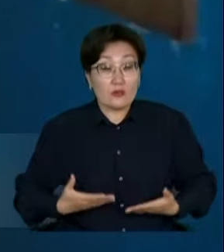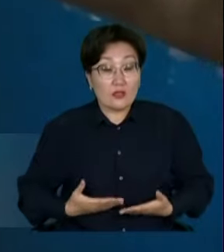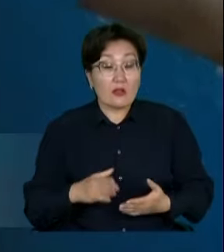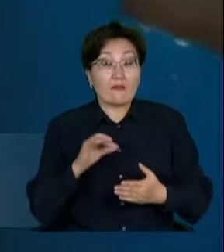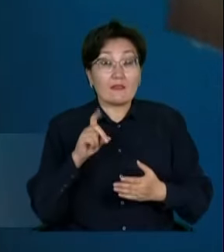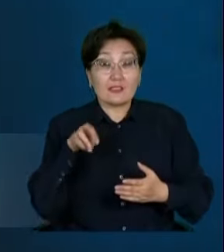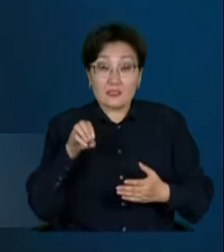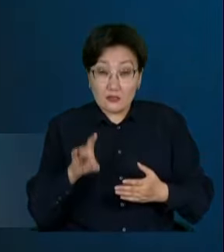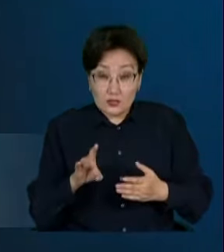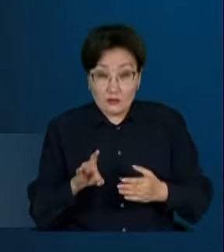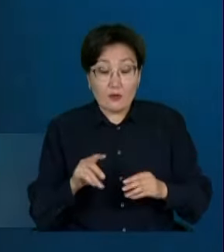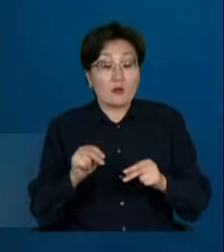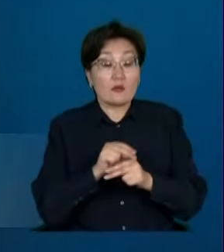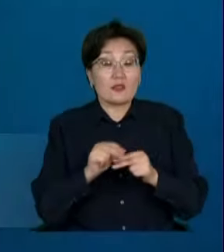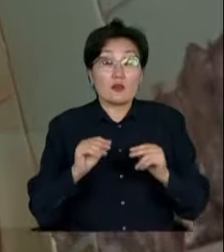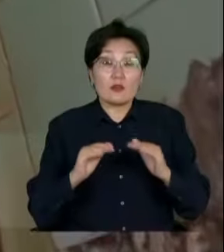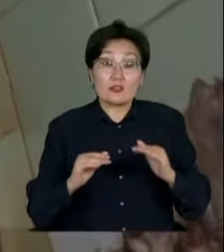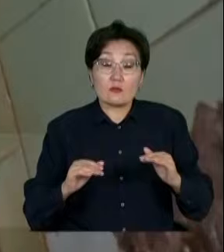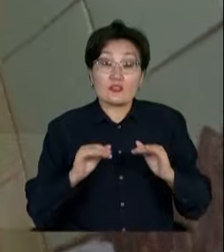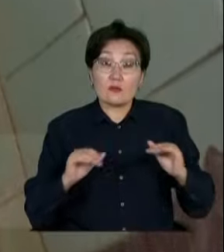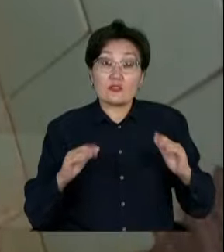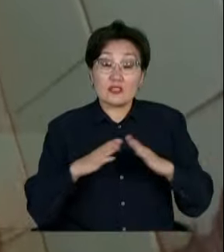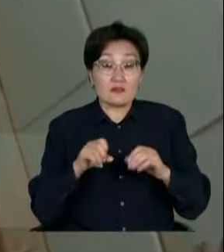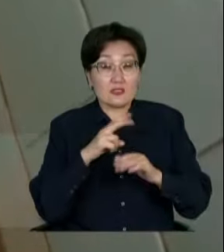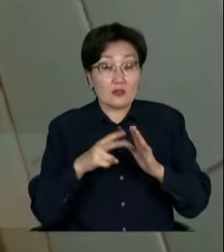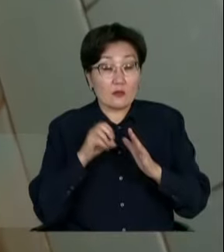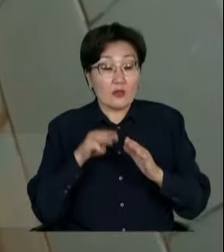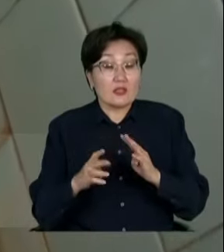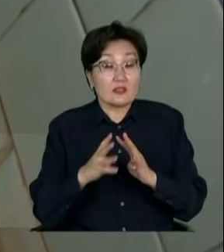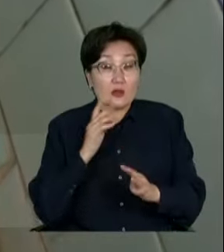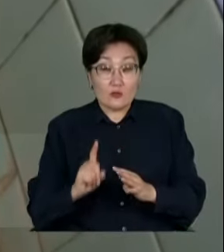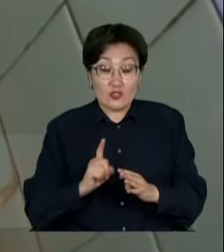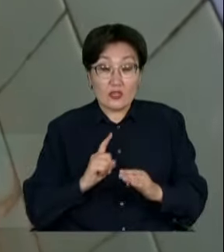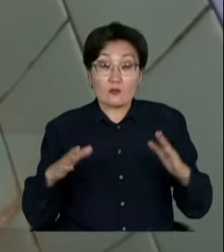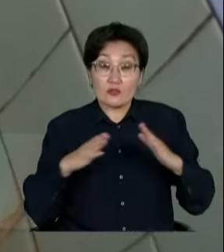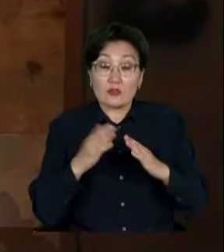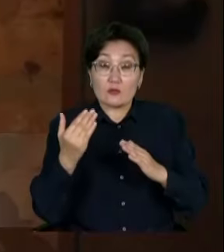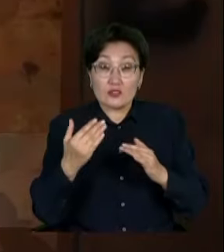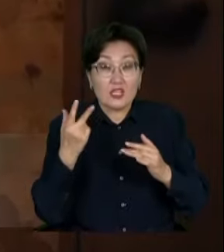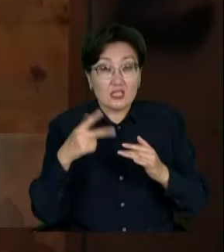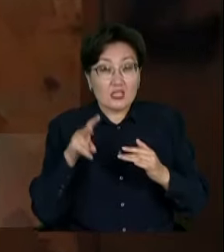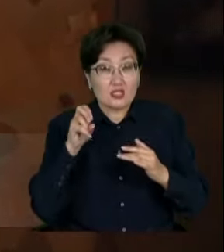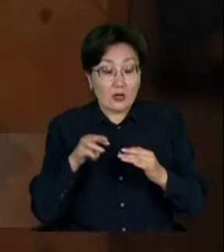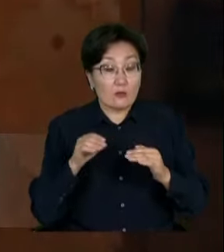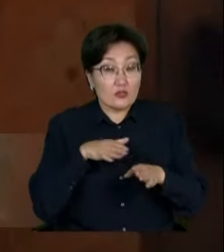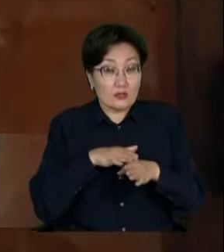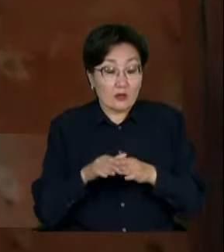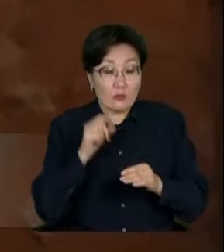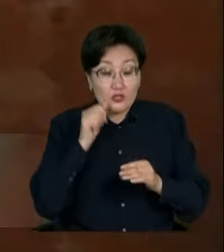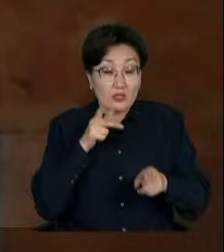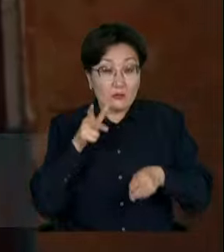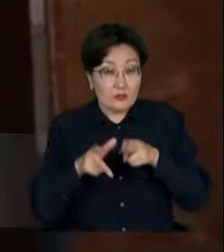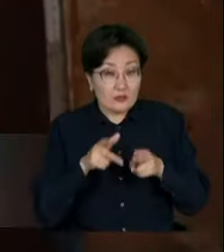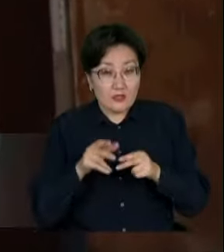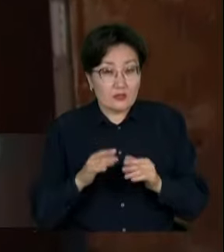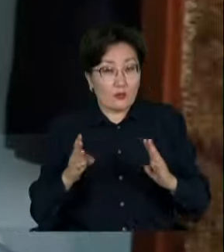Виктор Манаенко. Воспитанник детского дома в 17 лет встал в очередь на жилье. Сейчас ему уже 30 лет. Мужчина жалуется, что совсем